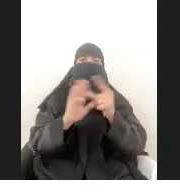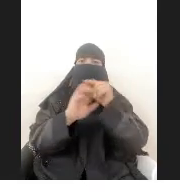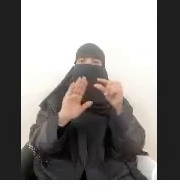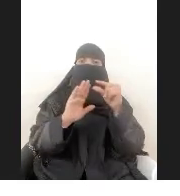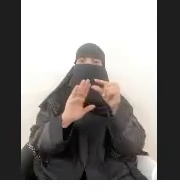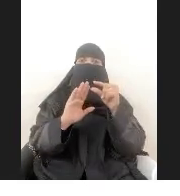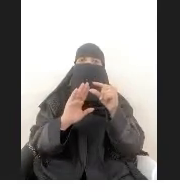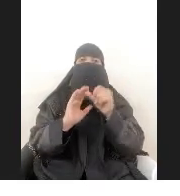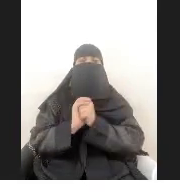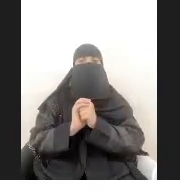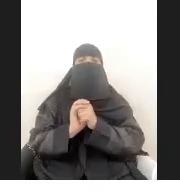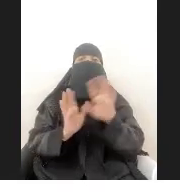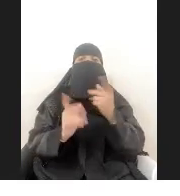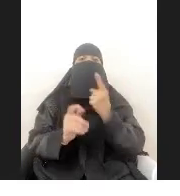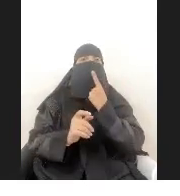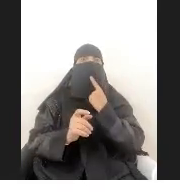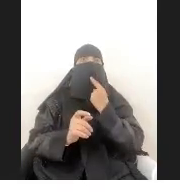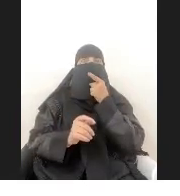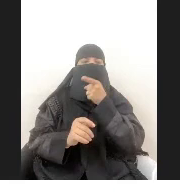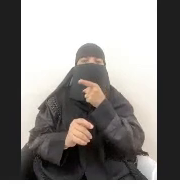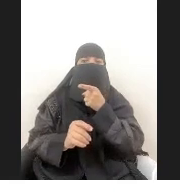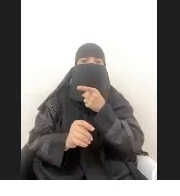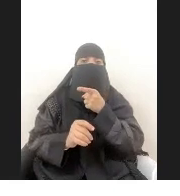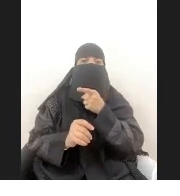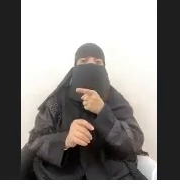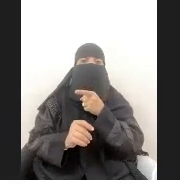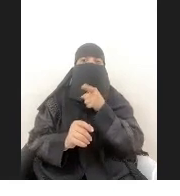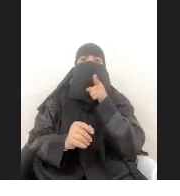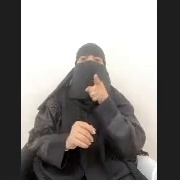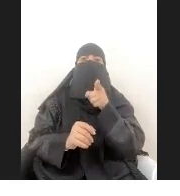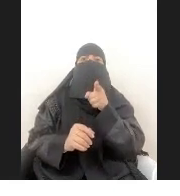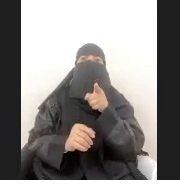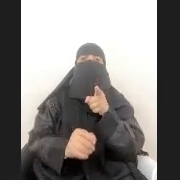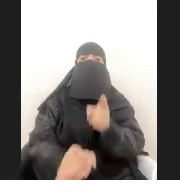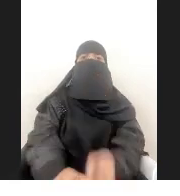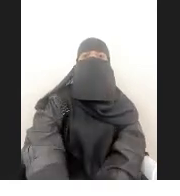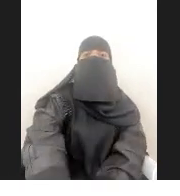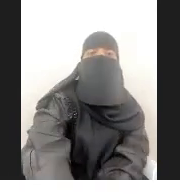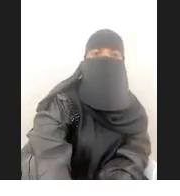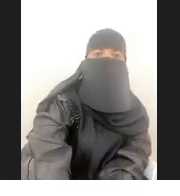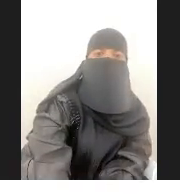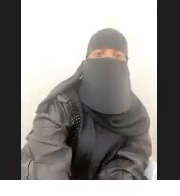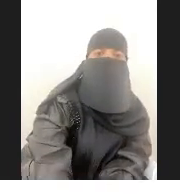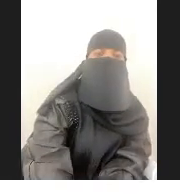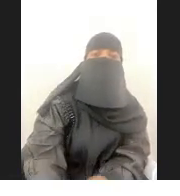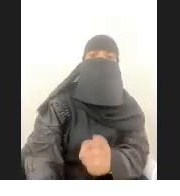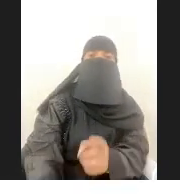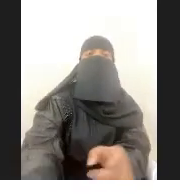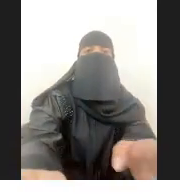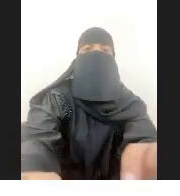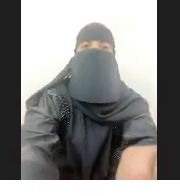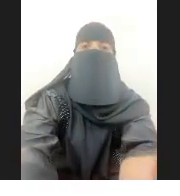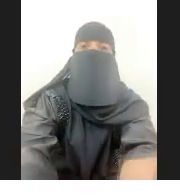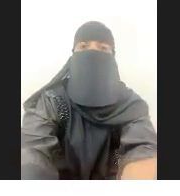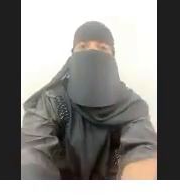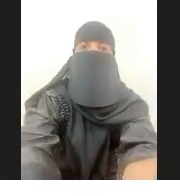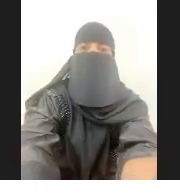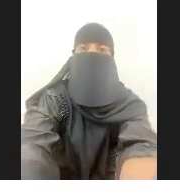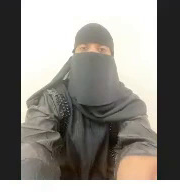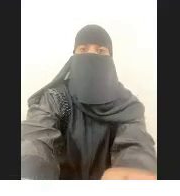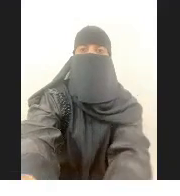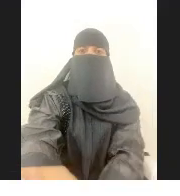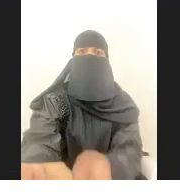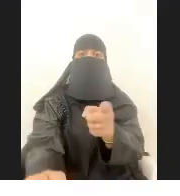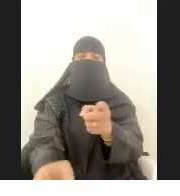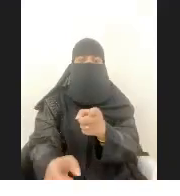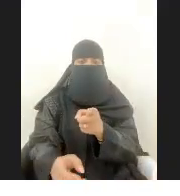المطلوب منه مع الdue date. هذا الschedule جدا مهم تعطوه لطلابكم عشان يعرفوا إيش